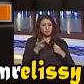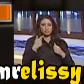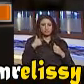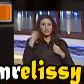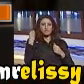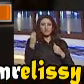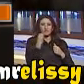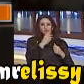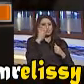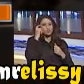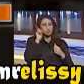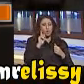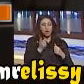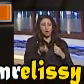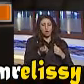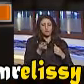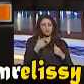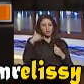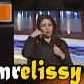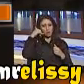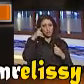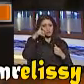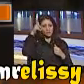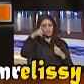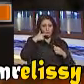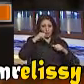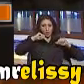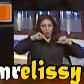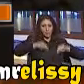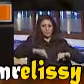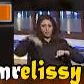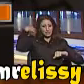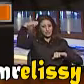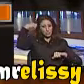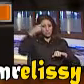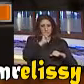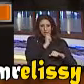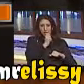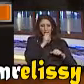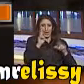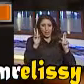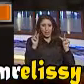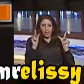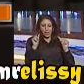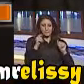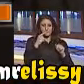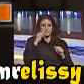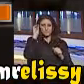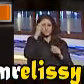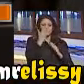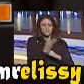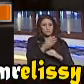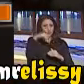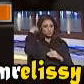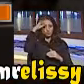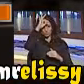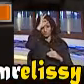معاه، فعلى طول كلمنا مكتب وزير الاعلام ورئيس الاتحاد وقدمنا مذكره بعتها لوزير الداخليه